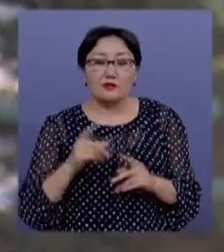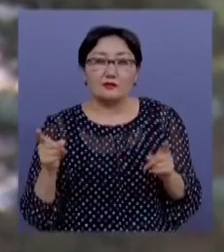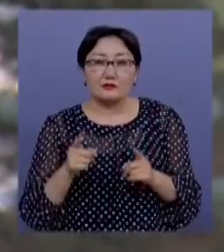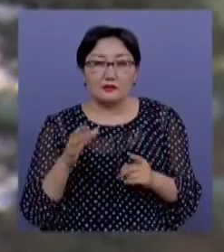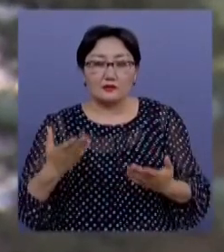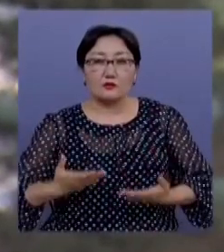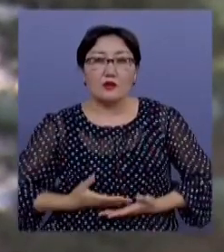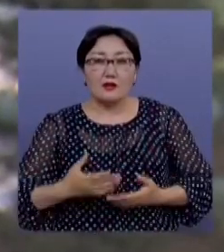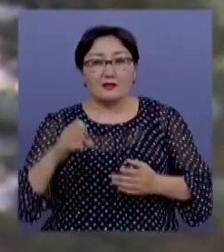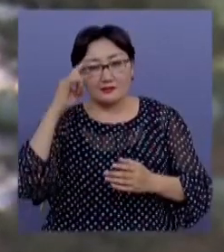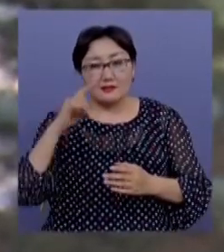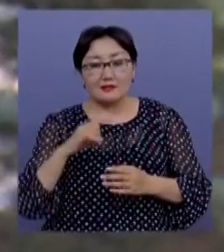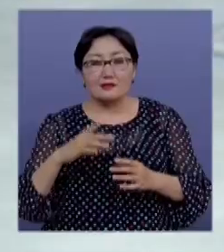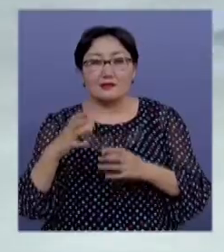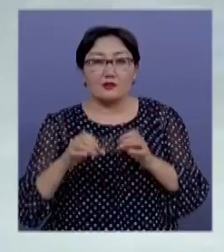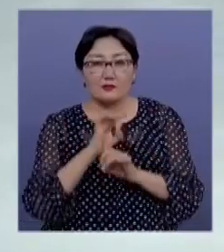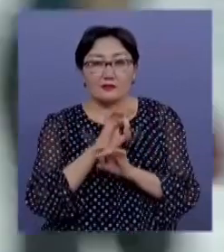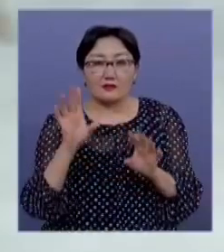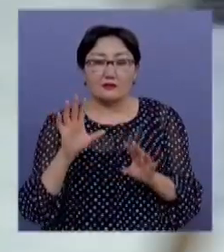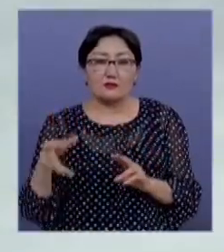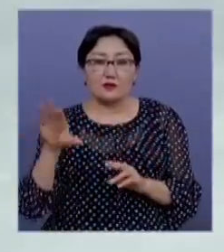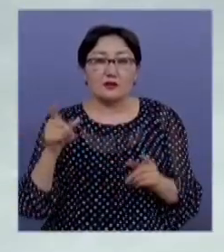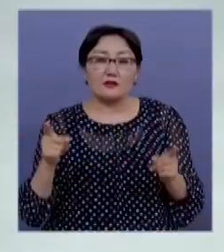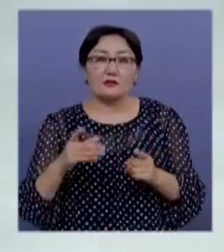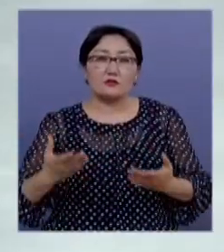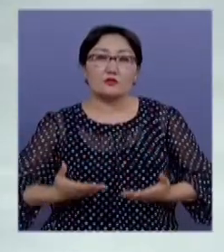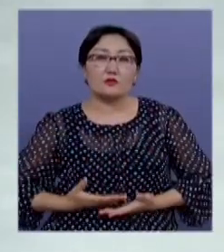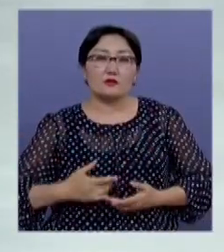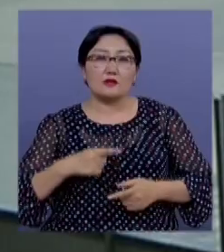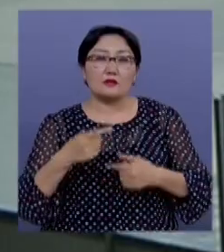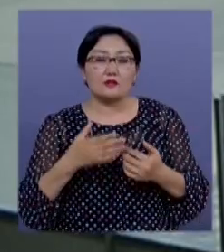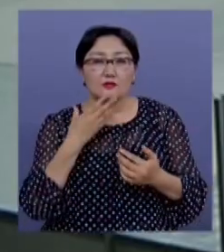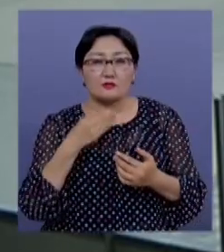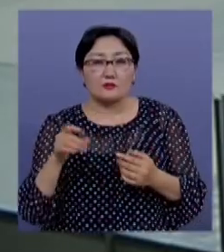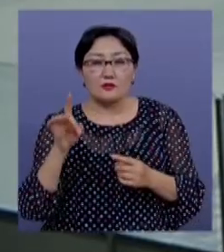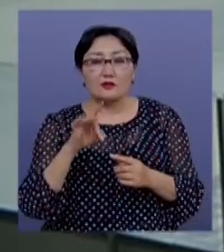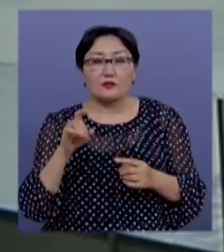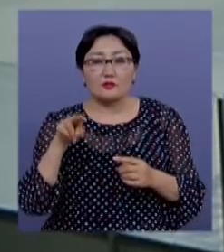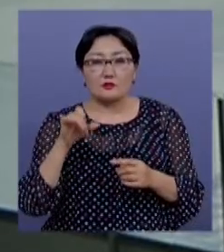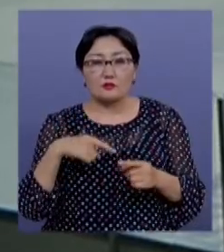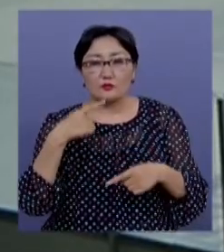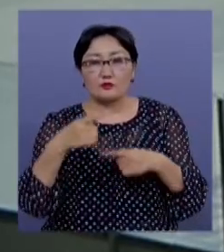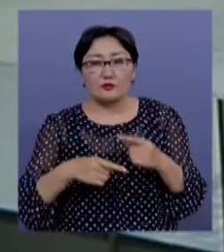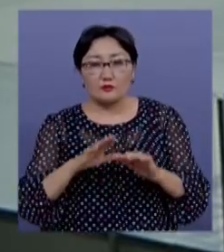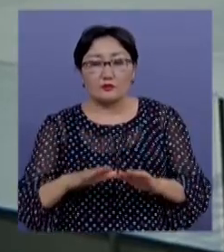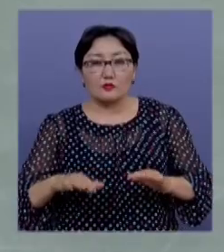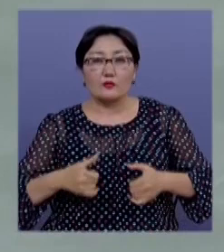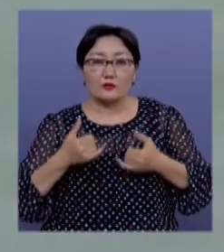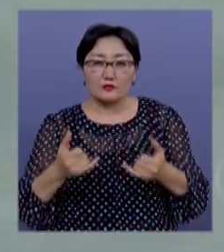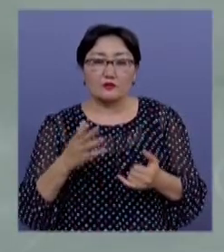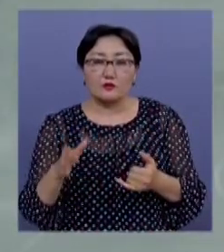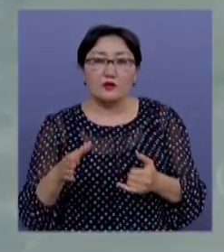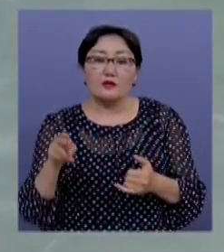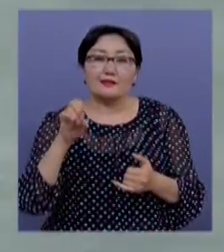ғұмырында Қазақстанның атын әлемге танытты. Қысқа ғана ғұмырында артына өшпес із қалдырған Денисті өскелең ұрпақ құрметтейтінін айтады.